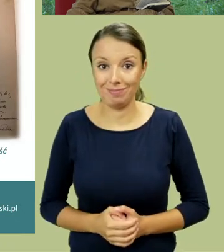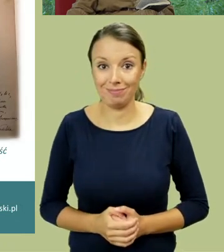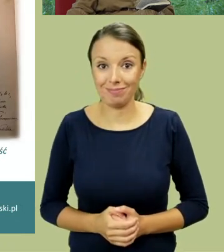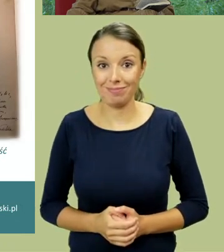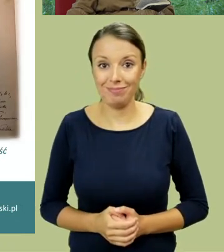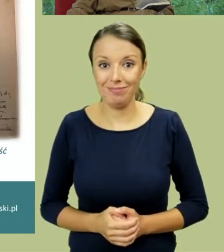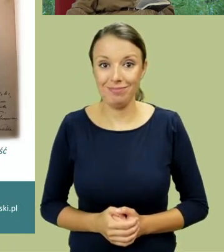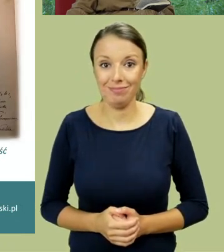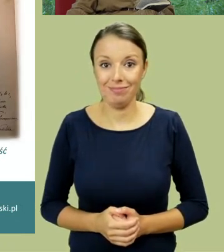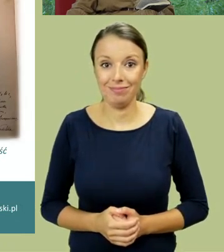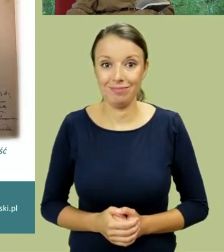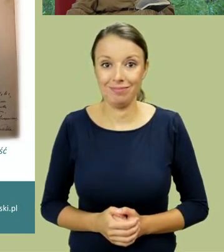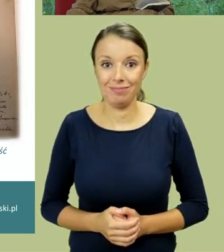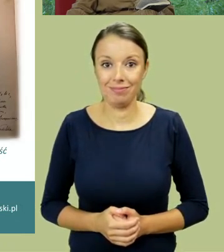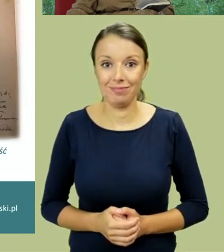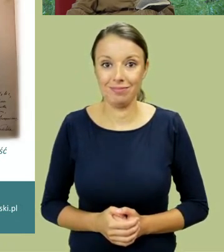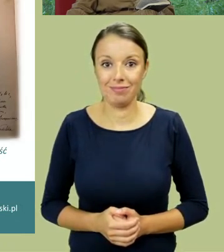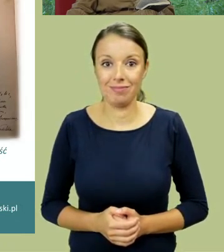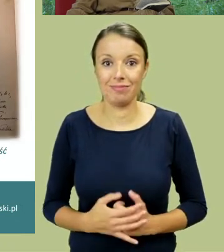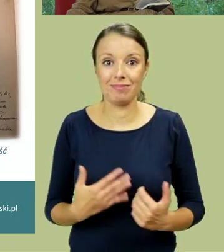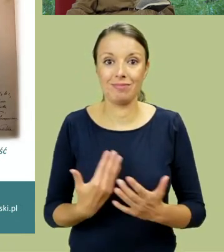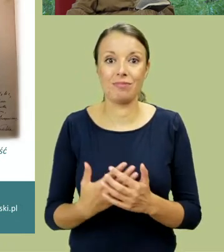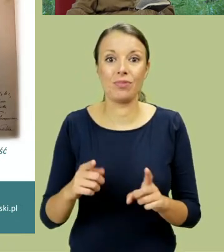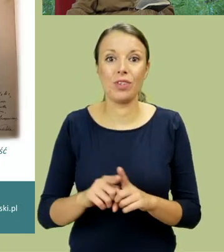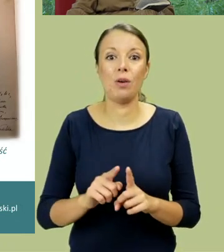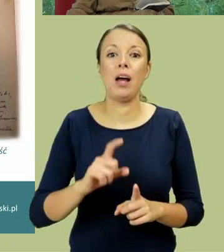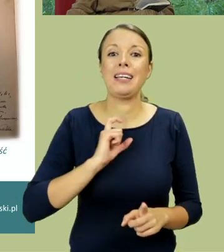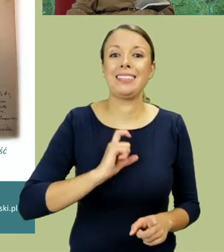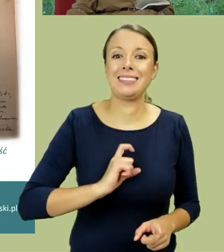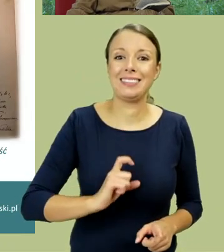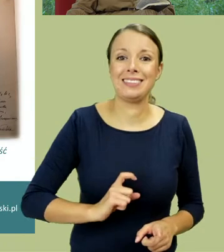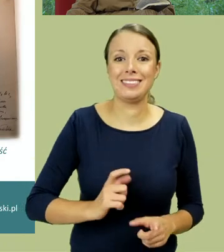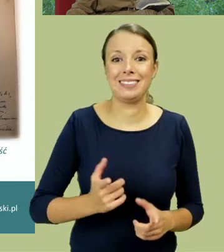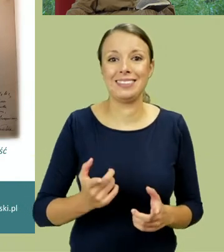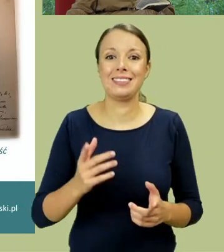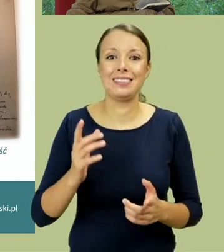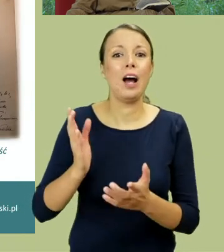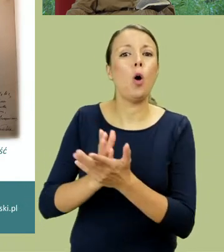obsługą kancelarii Józefa Piłsudskiego zajmowali się dwaj